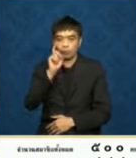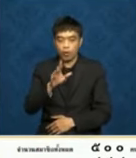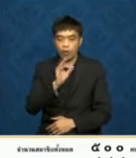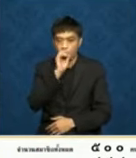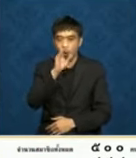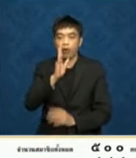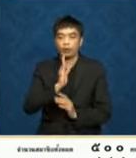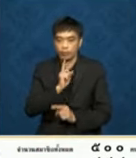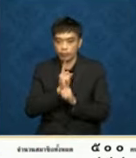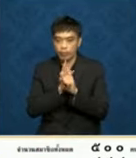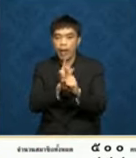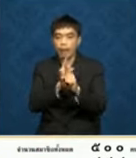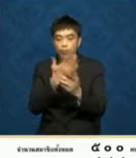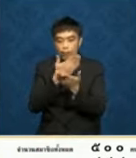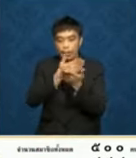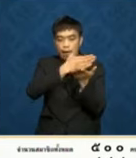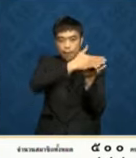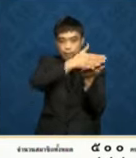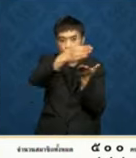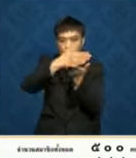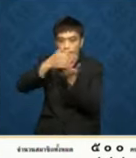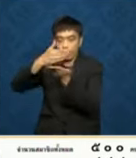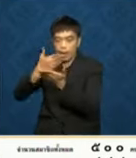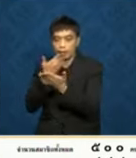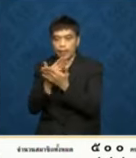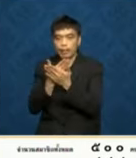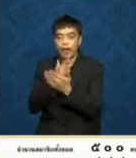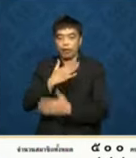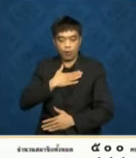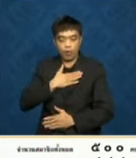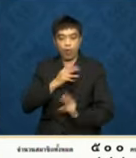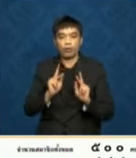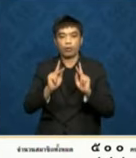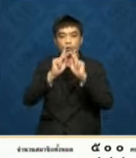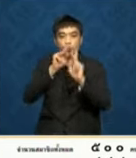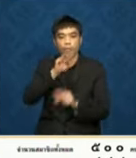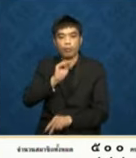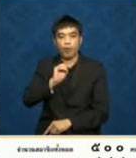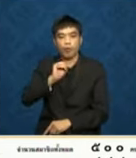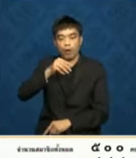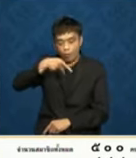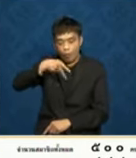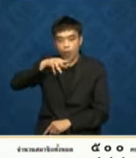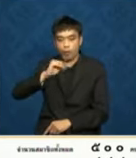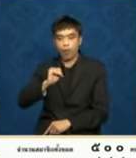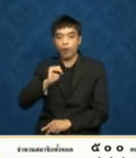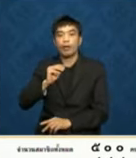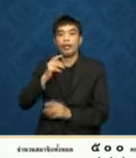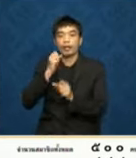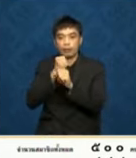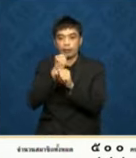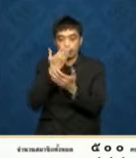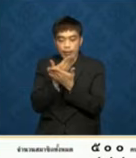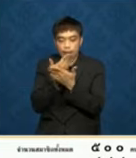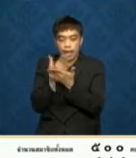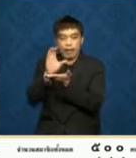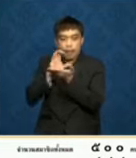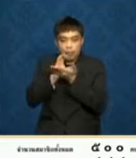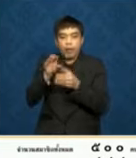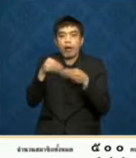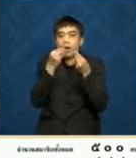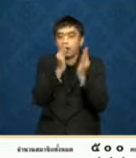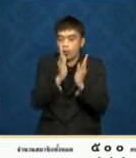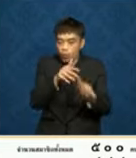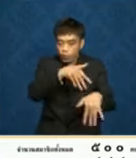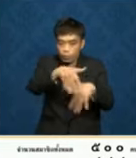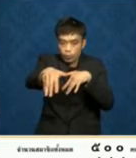transportc เสื ดู Freiheitยการ teor allein พaa mashนบ มการอมรยความรา